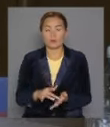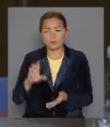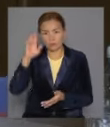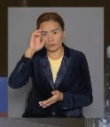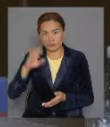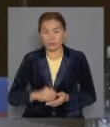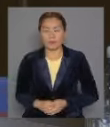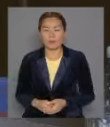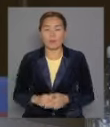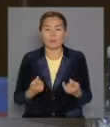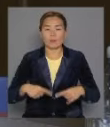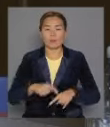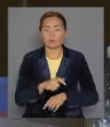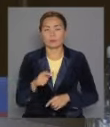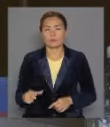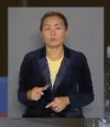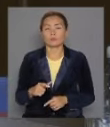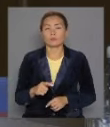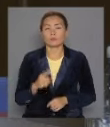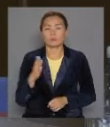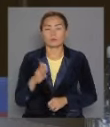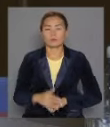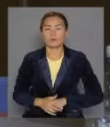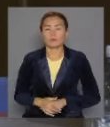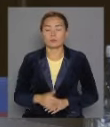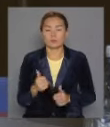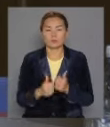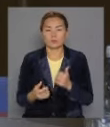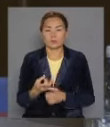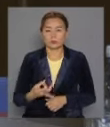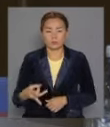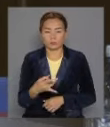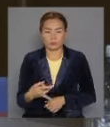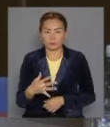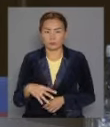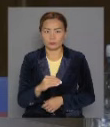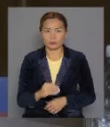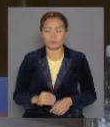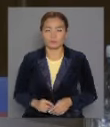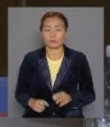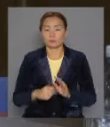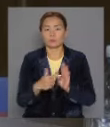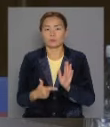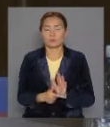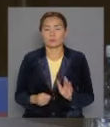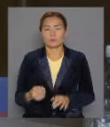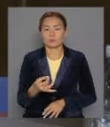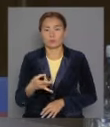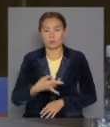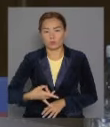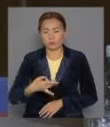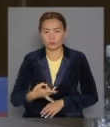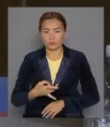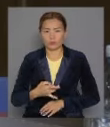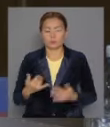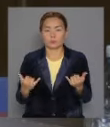мемлекеттік уәкілетті органға бағынышты әр өңірде, енді ол кезде 17 өңір, 17